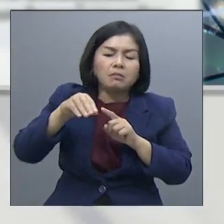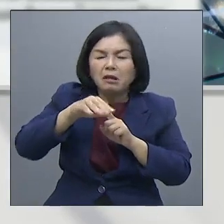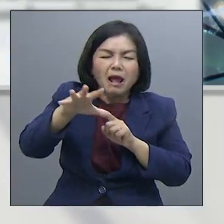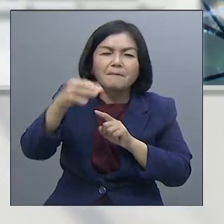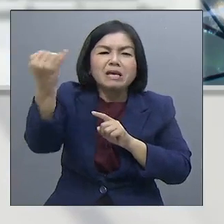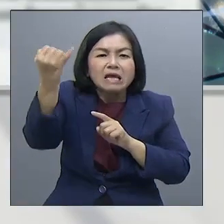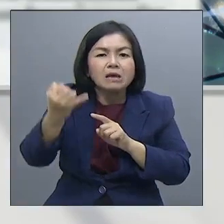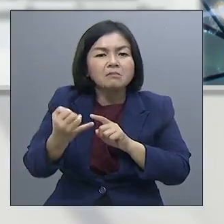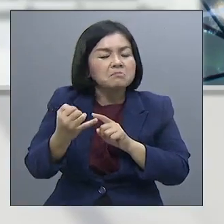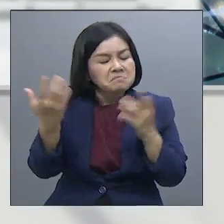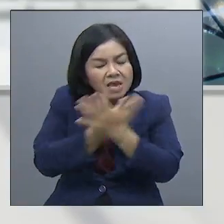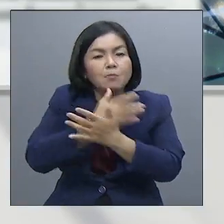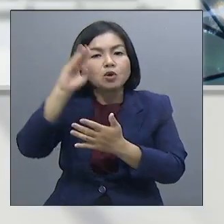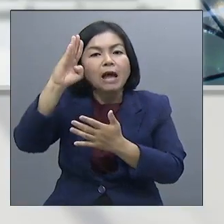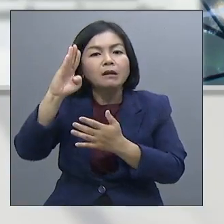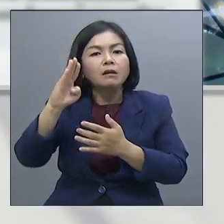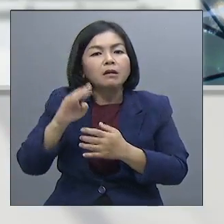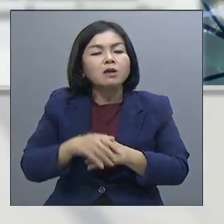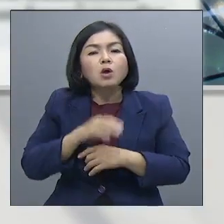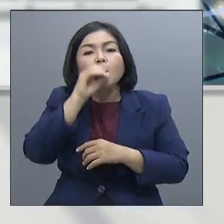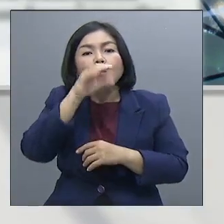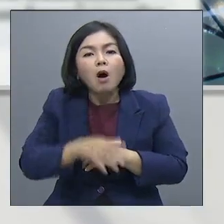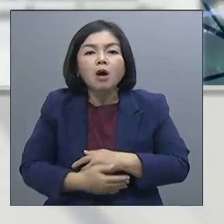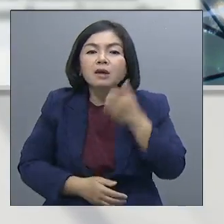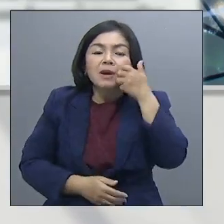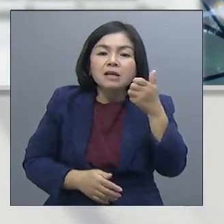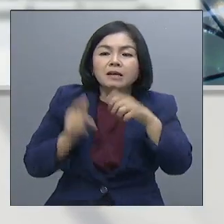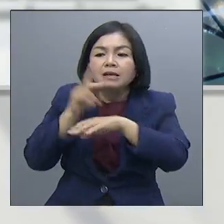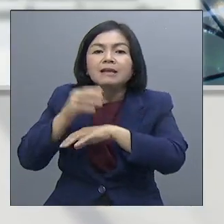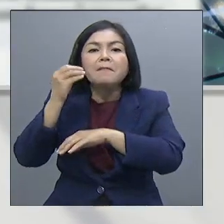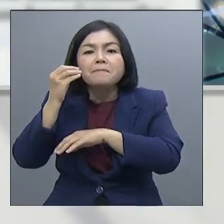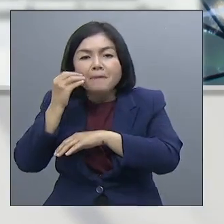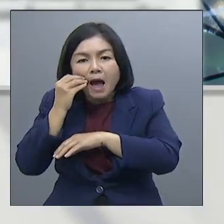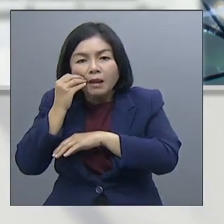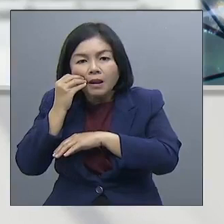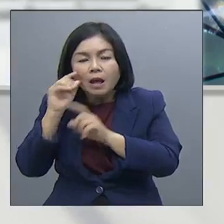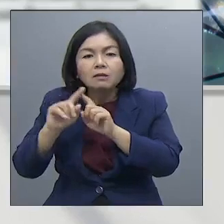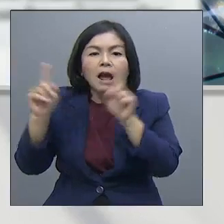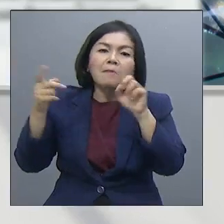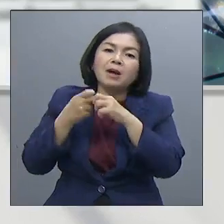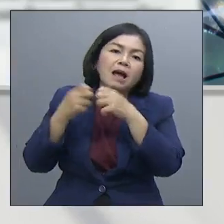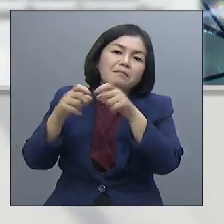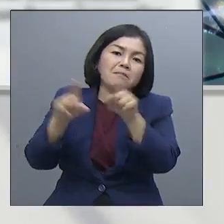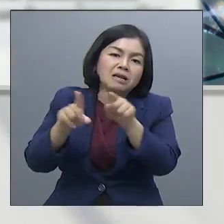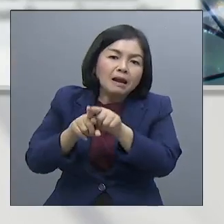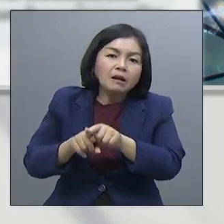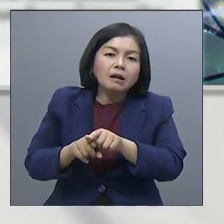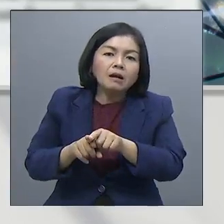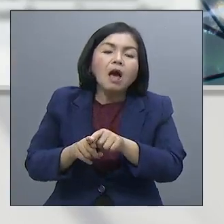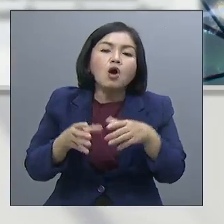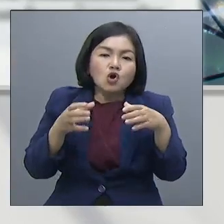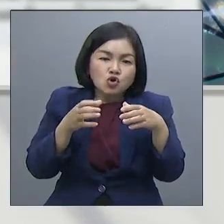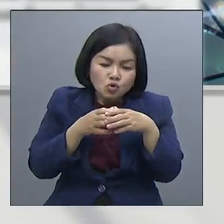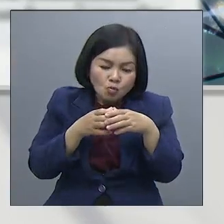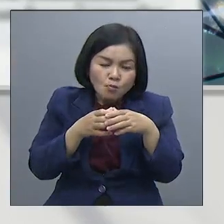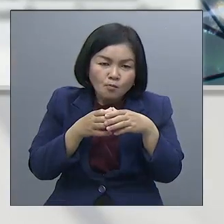ำลังคิดจะย้ายค่ายแต่บางคนก็บอกว่าทั้งมือถือและเน็ตบ้านใช้คนละค่ายปัญหาเหมือนกันค่ะปัญหาก็คือกลุ่มที่ถู